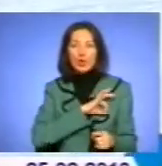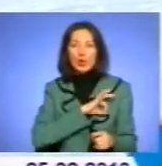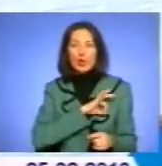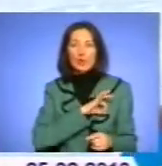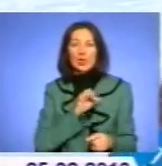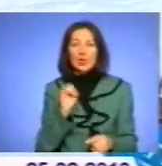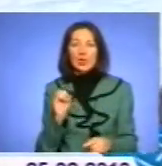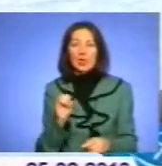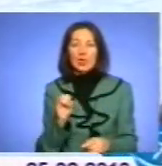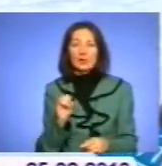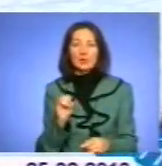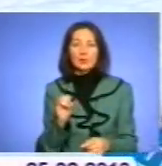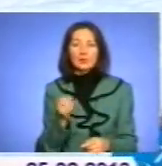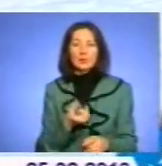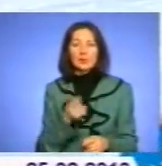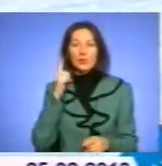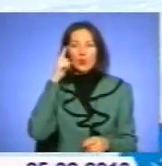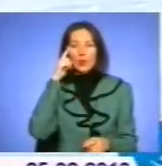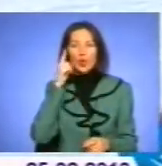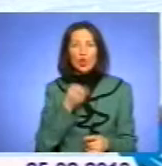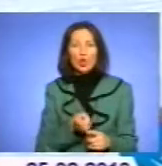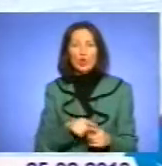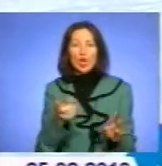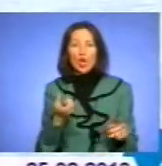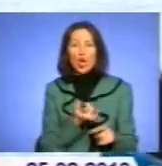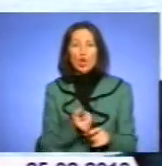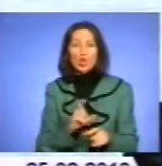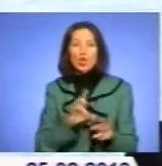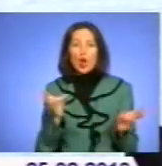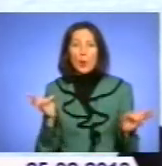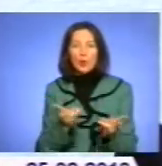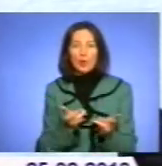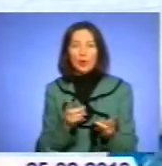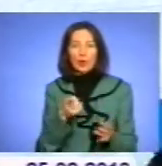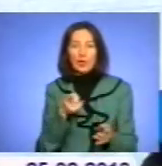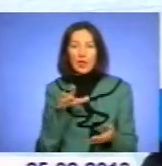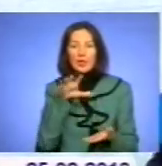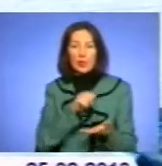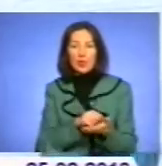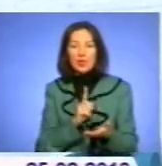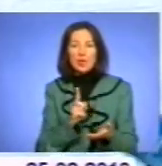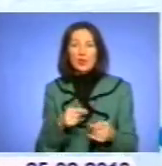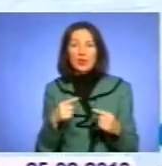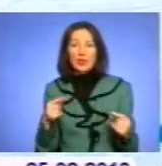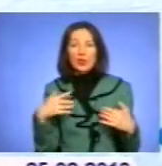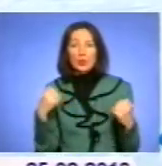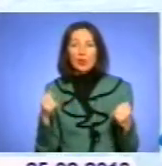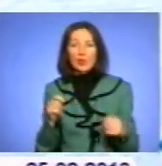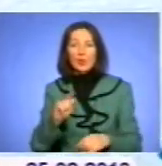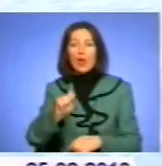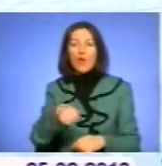корисно, і я думаю, що це дуже потрібно. А ти займаєшся якимось видом спорту? Так. Чим?